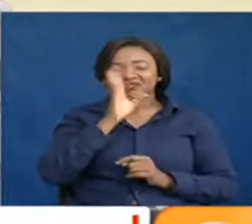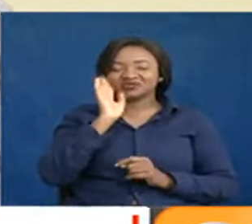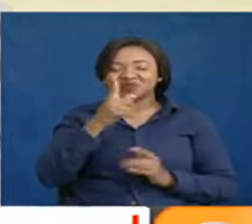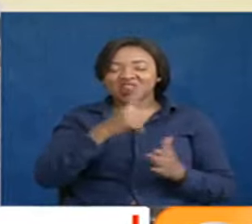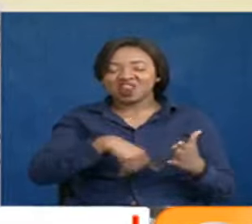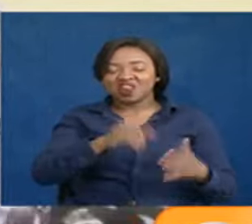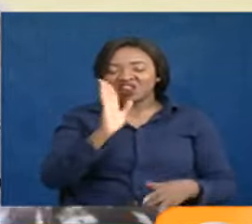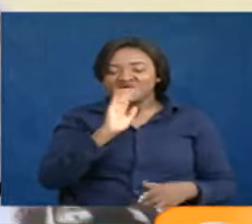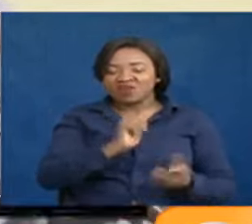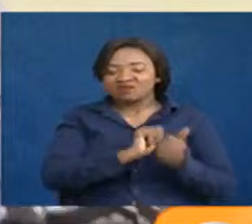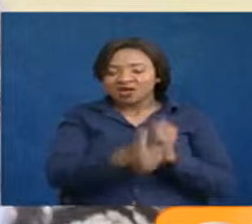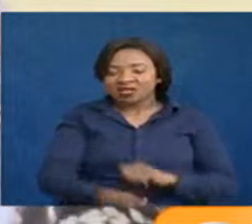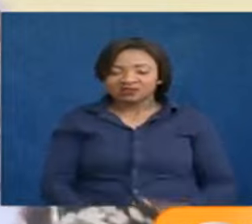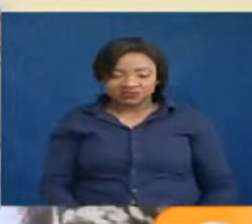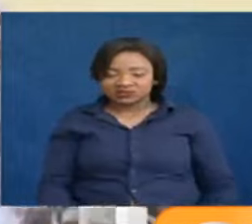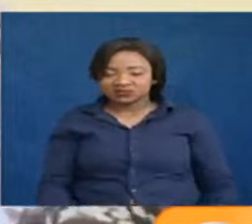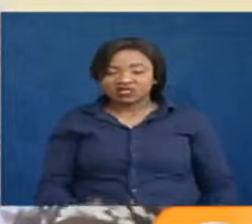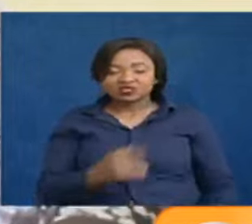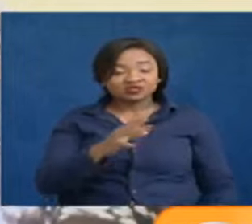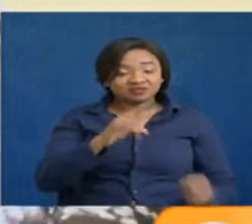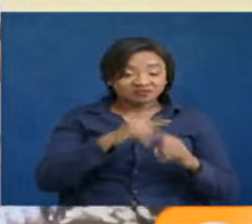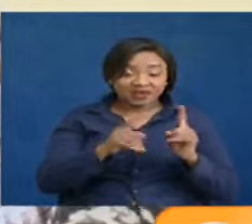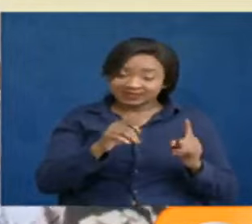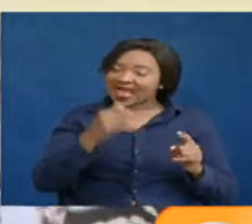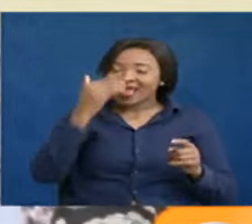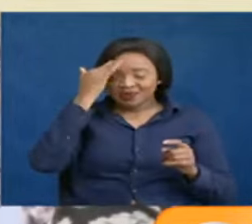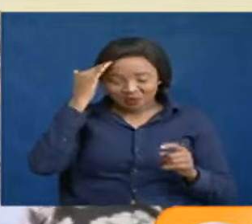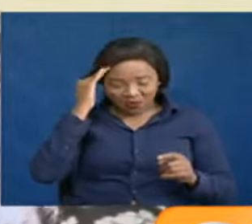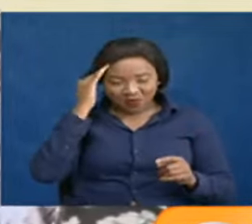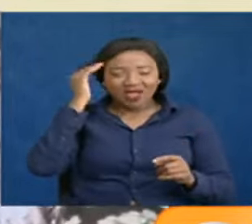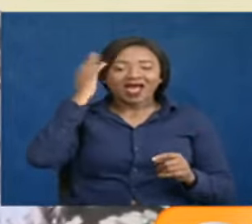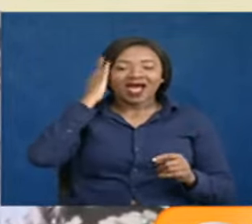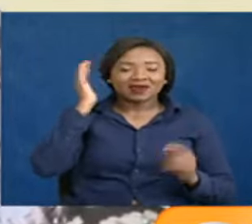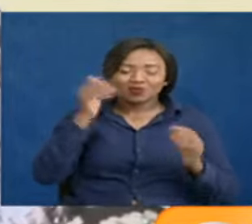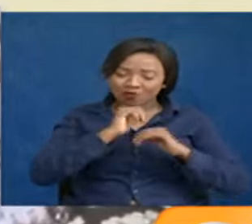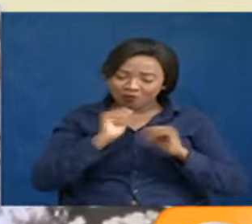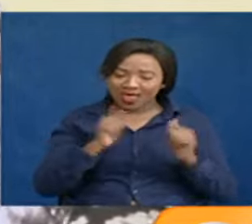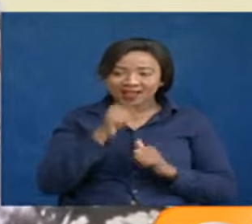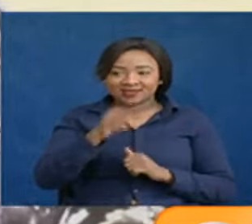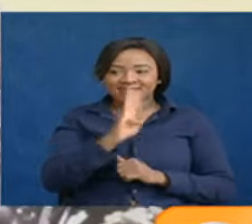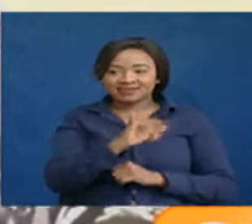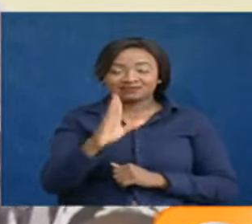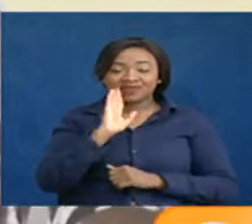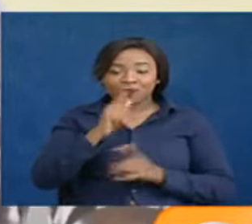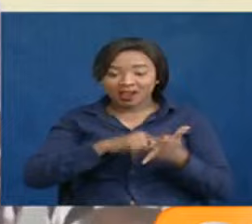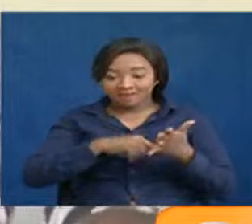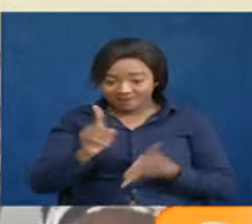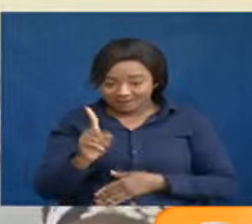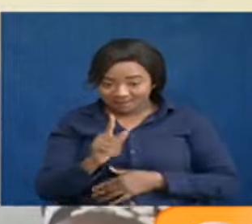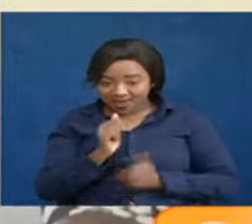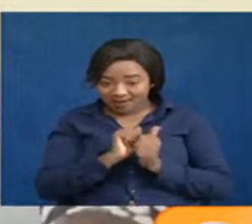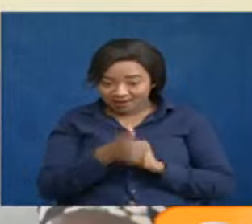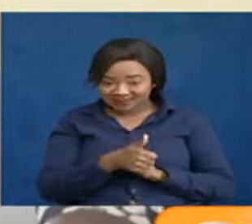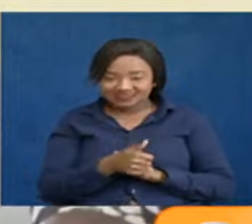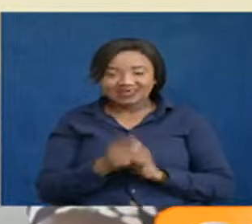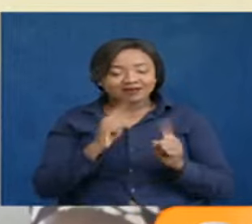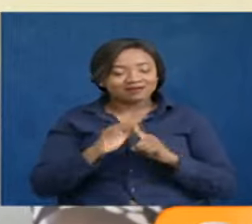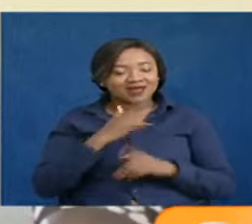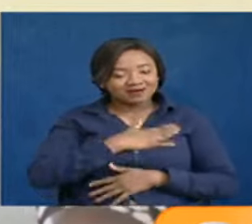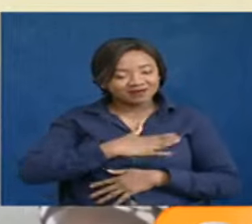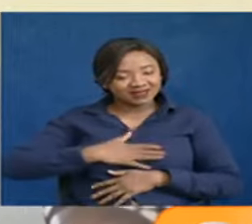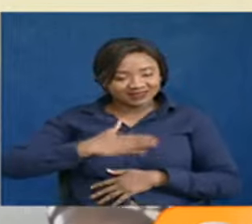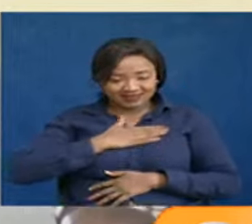Na kama itapita, kwa sababu najua itapita, niombi langu wacheni,